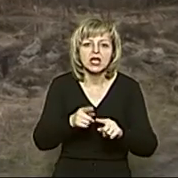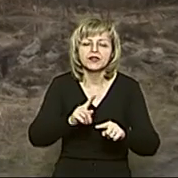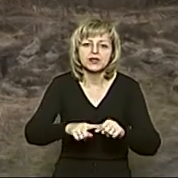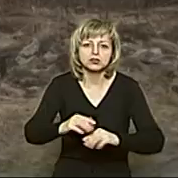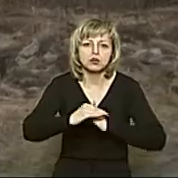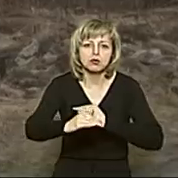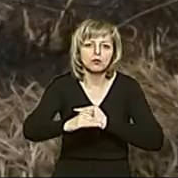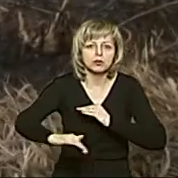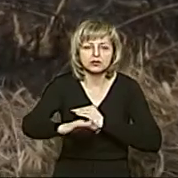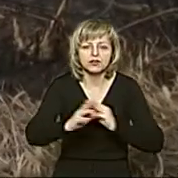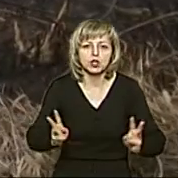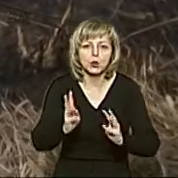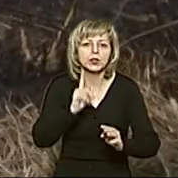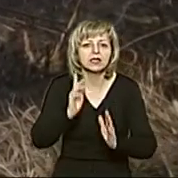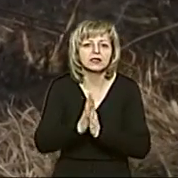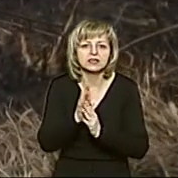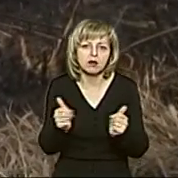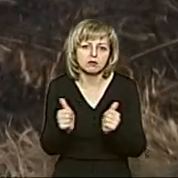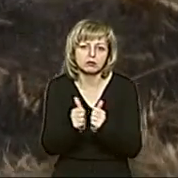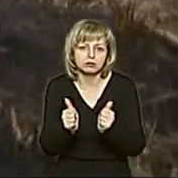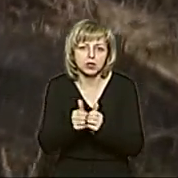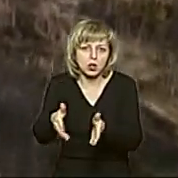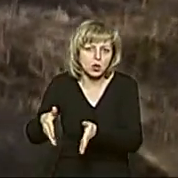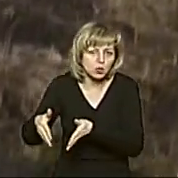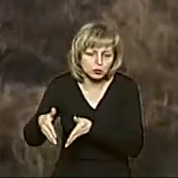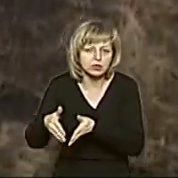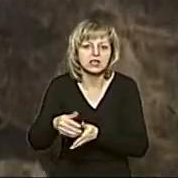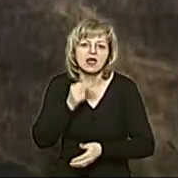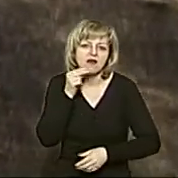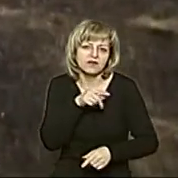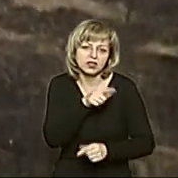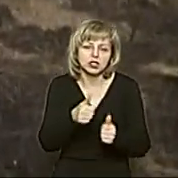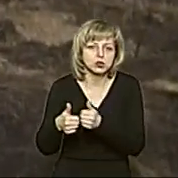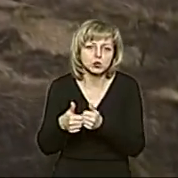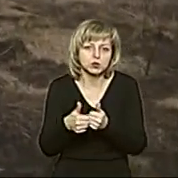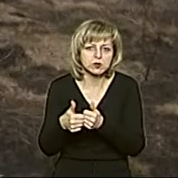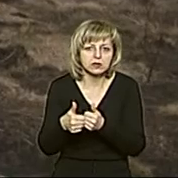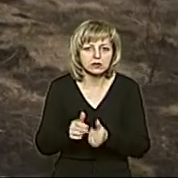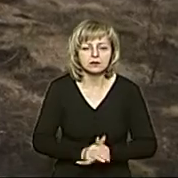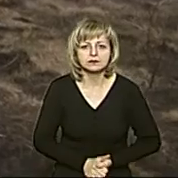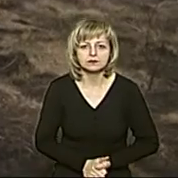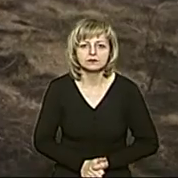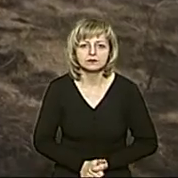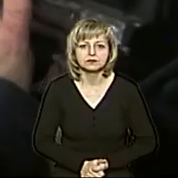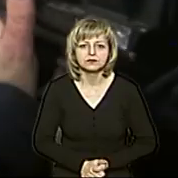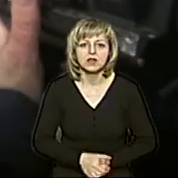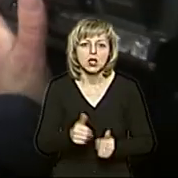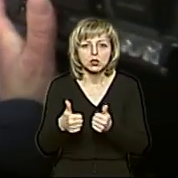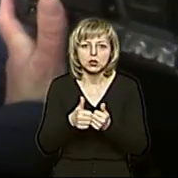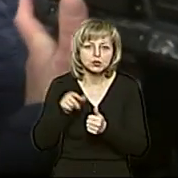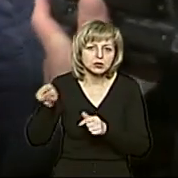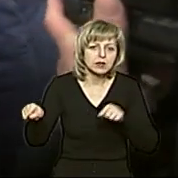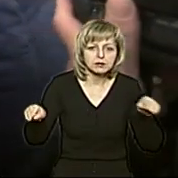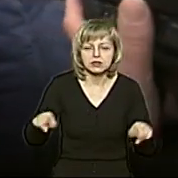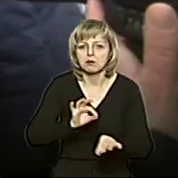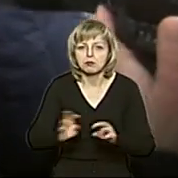подвір'ї обгоріла трава, поблизу спалений город. Господар каже, винні сусіди. Городи хочуть зайняти, бо вони палили з цієї